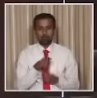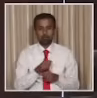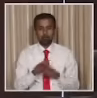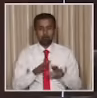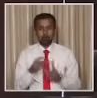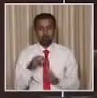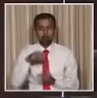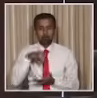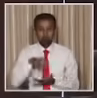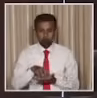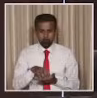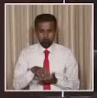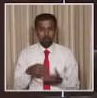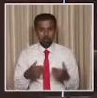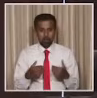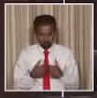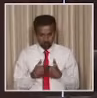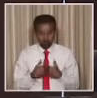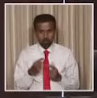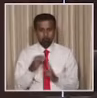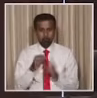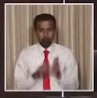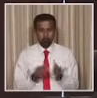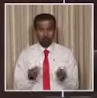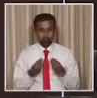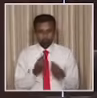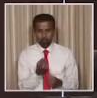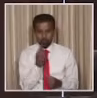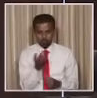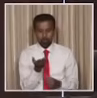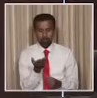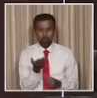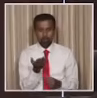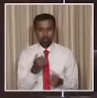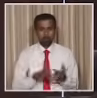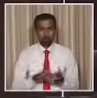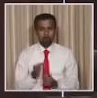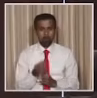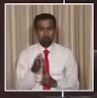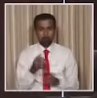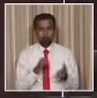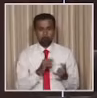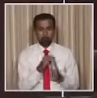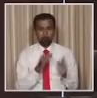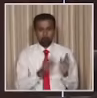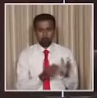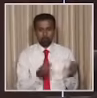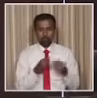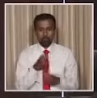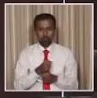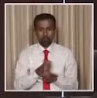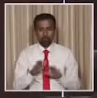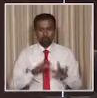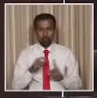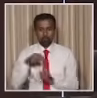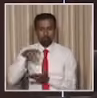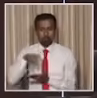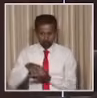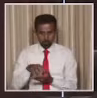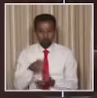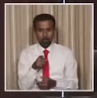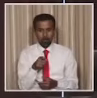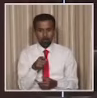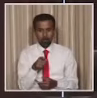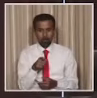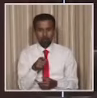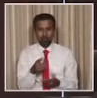පරිපාලනයි පළත් පාලනයි කරන්නේ අපිටත් මේ අගමැතිකම බාර ගන්න කිව්වේ. එතකොට සජිත් ප්‍රේමදාස අගමැතිකම බාර ගන්න කිව්වේ රාජ්‍ය පරිපාලනයි පළත් පාලනයි කරන්නද?